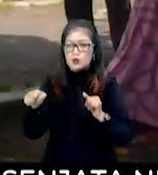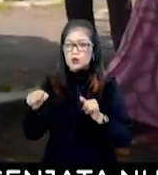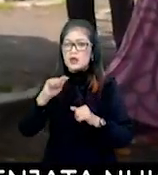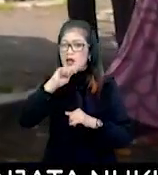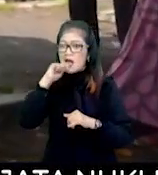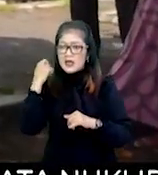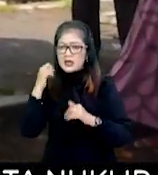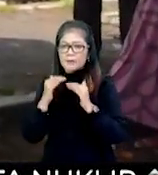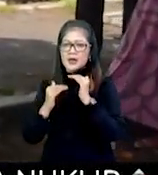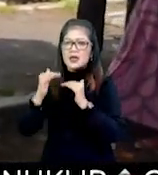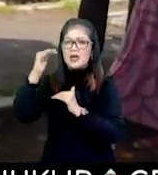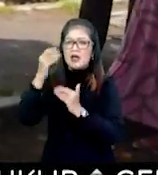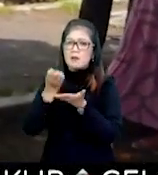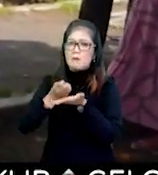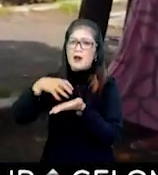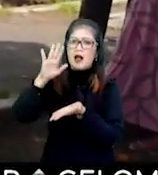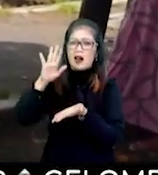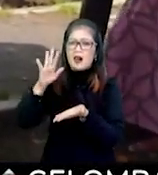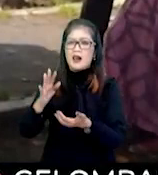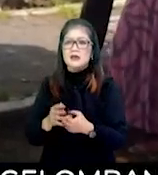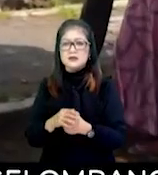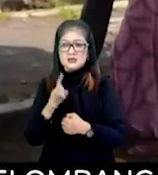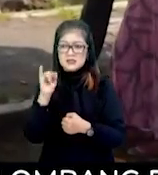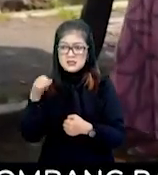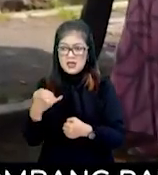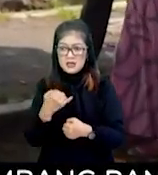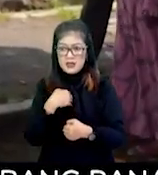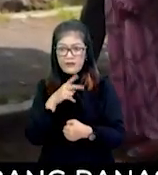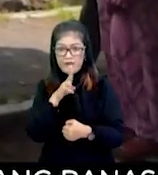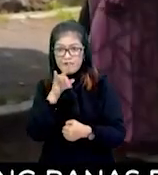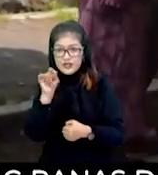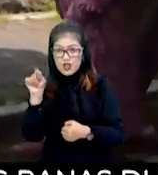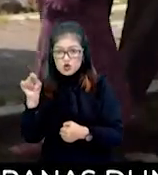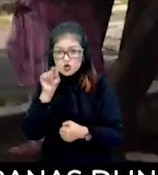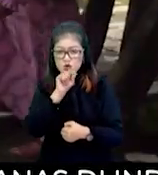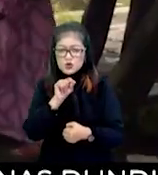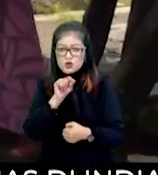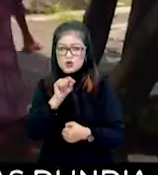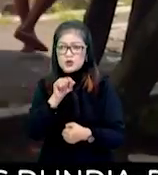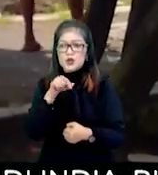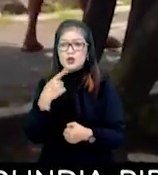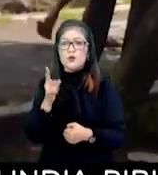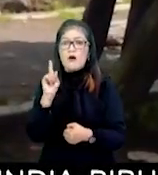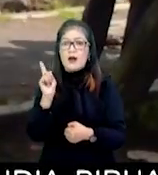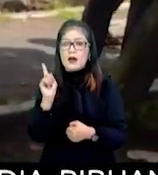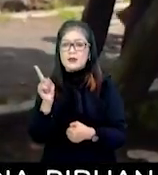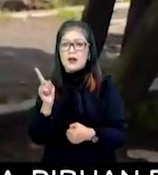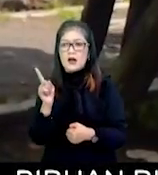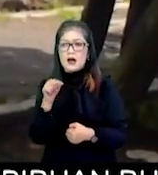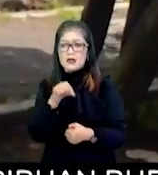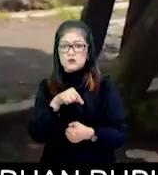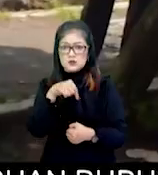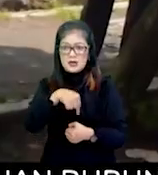banyak sapi yang sudah kena, katanya virus ya, punya penyakit itu ya. Jadi naik sekitar 2 juta kalau